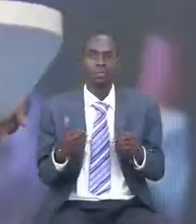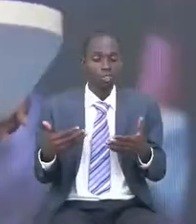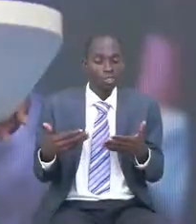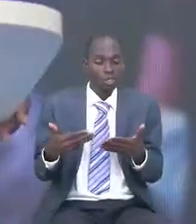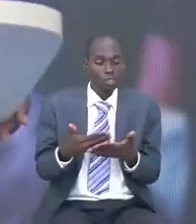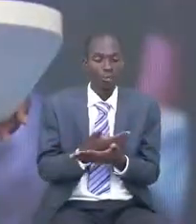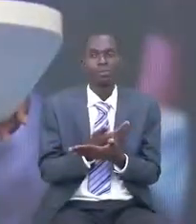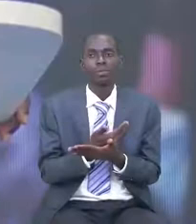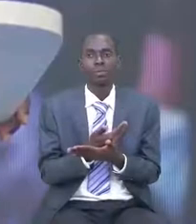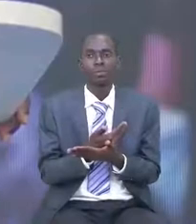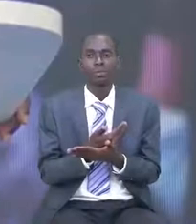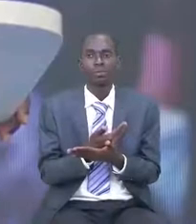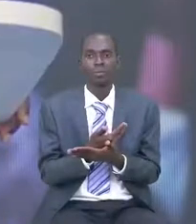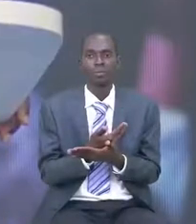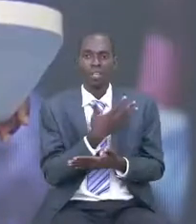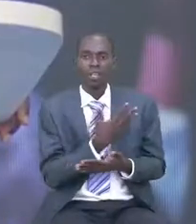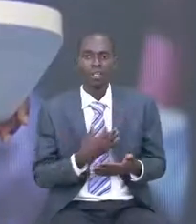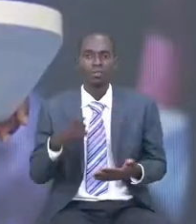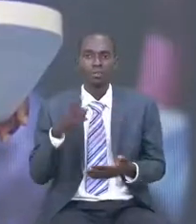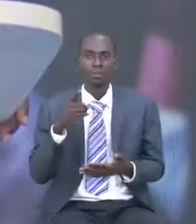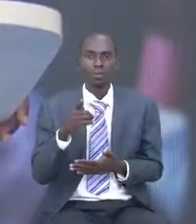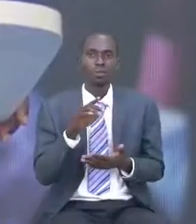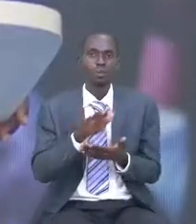une nouvelle puissance